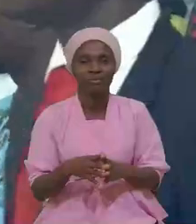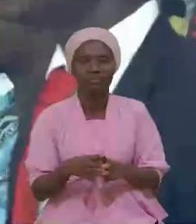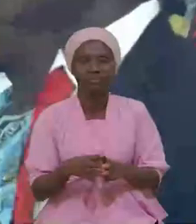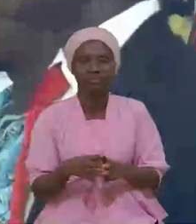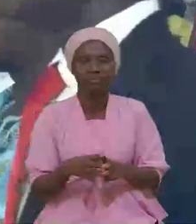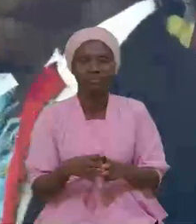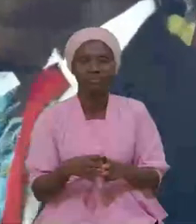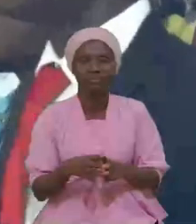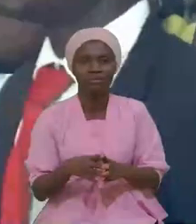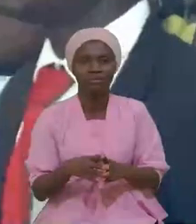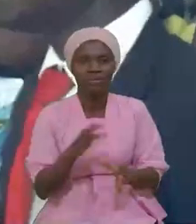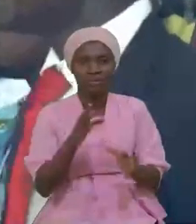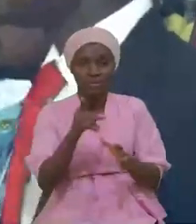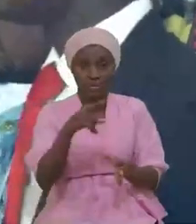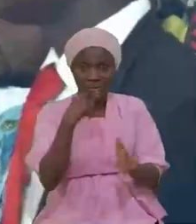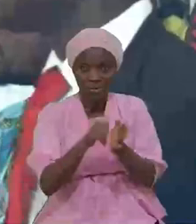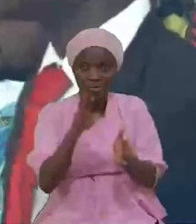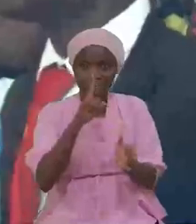que tu es sanctifié,